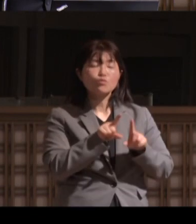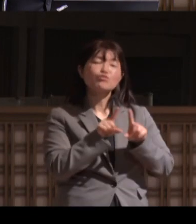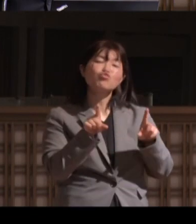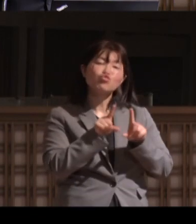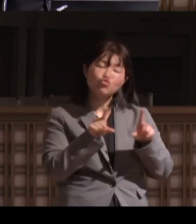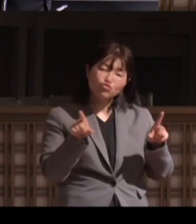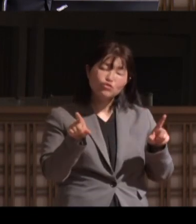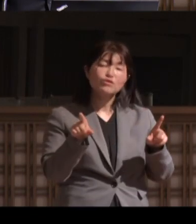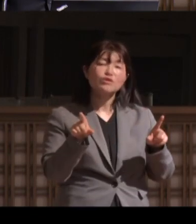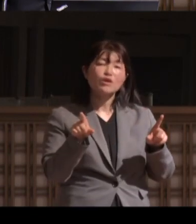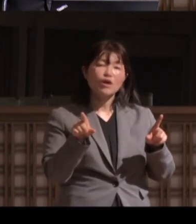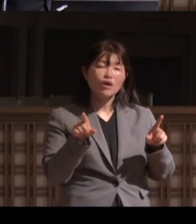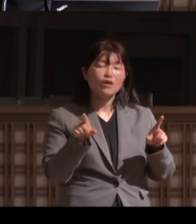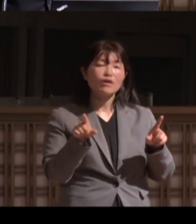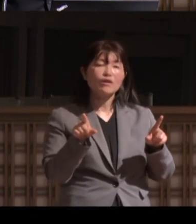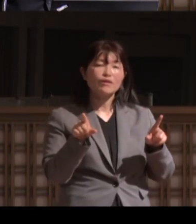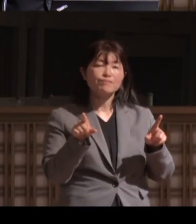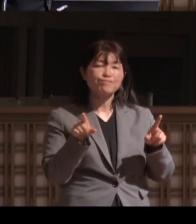な